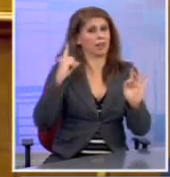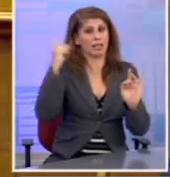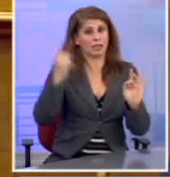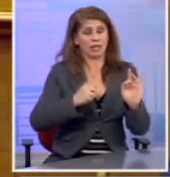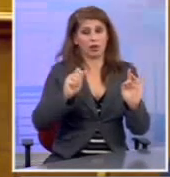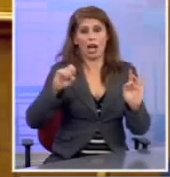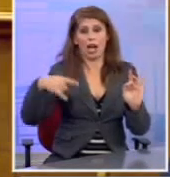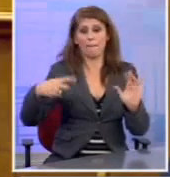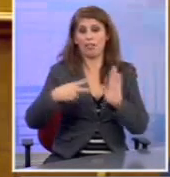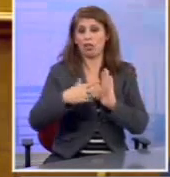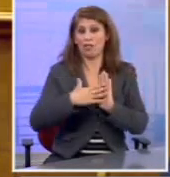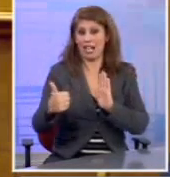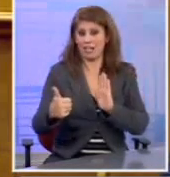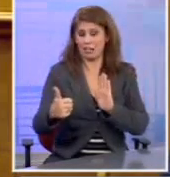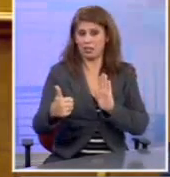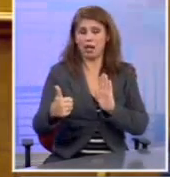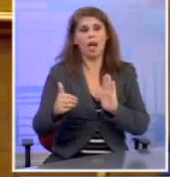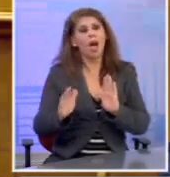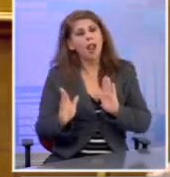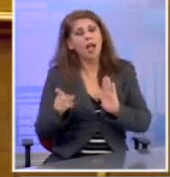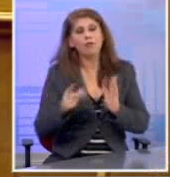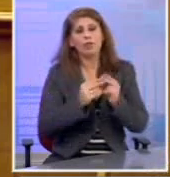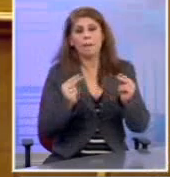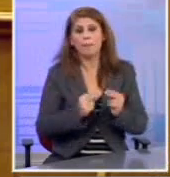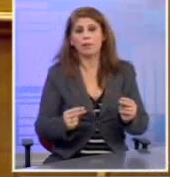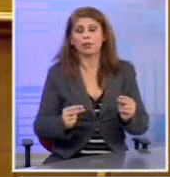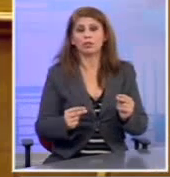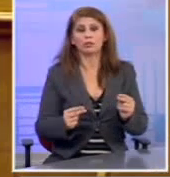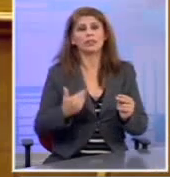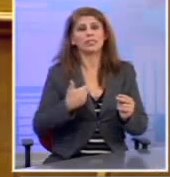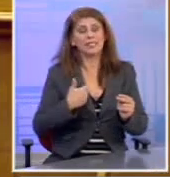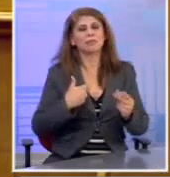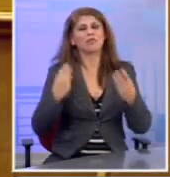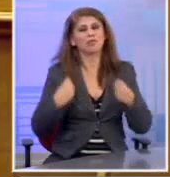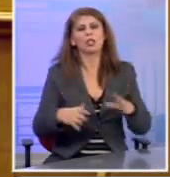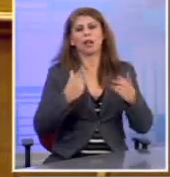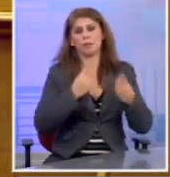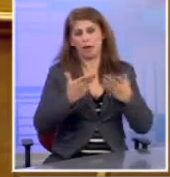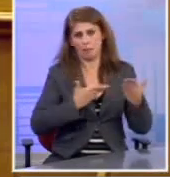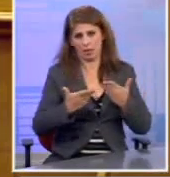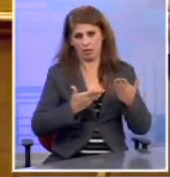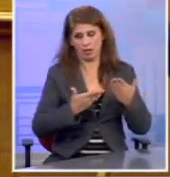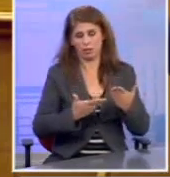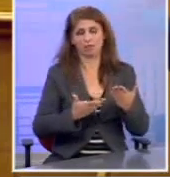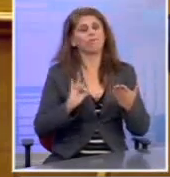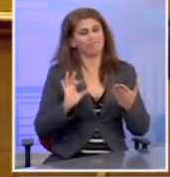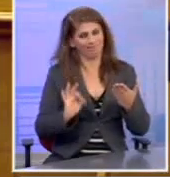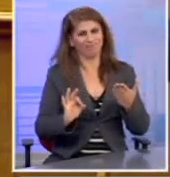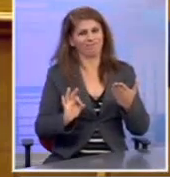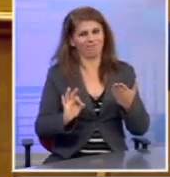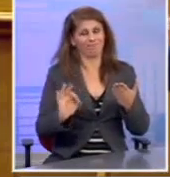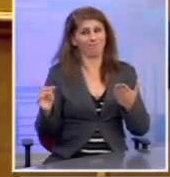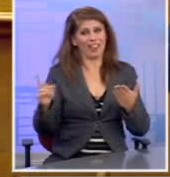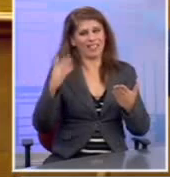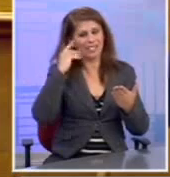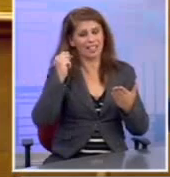το 2016, αλλά αυτό ήταν αποτέλεσμα της δικής μας κακής διαπραγμάτευσης, που βεβαίως ξεχνάτε πάντοτε